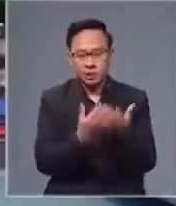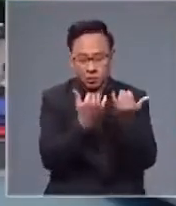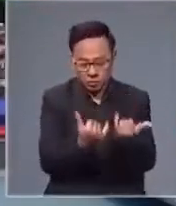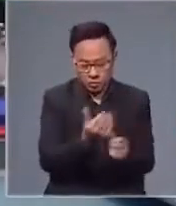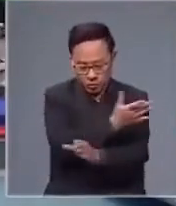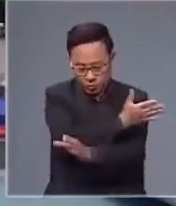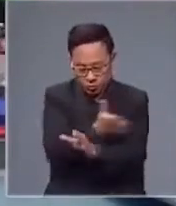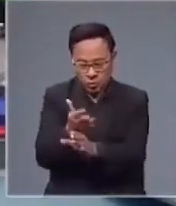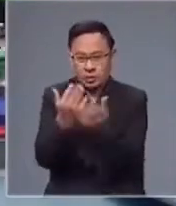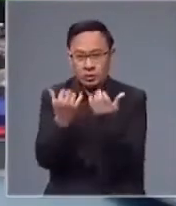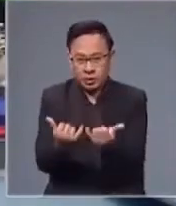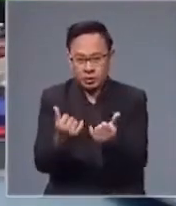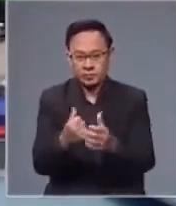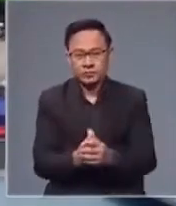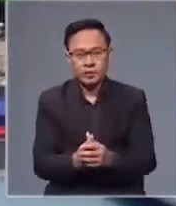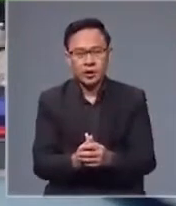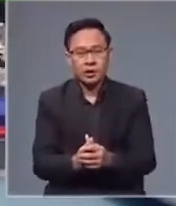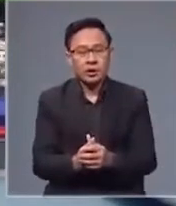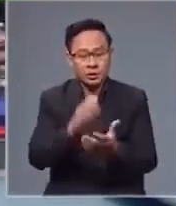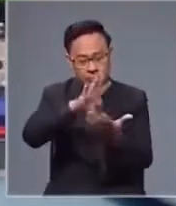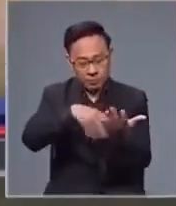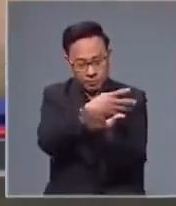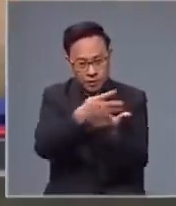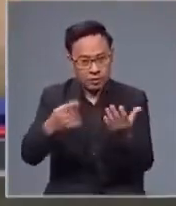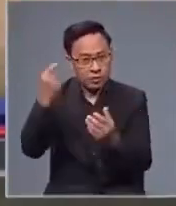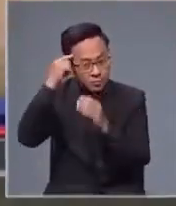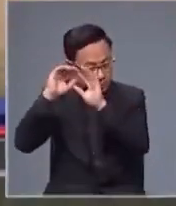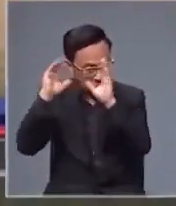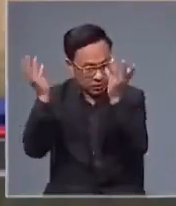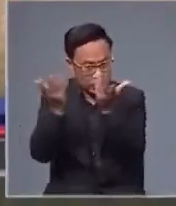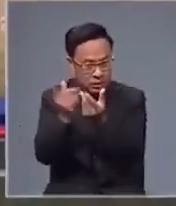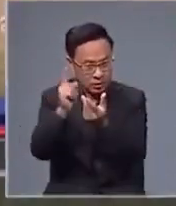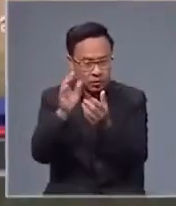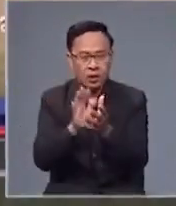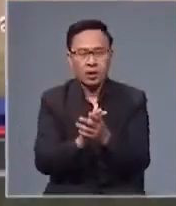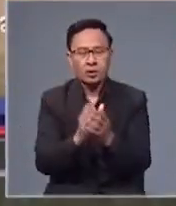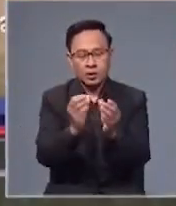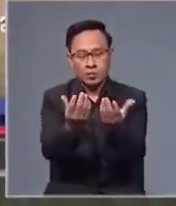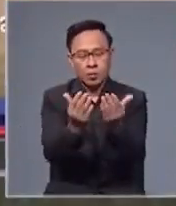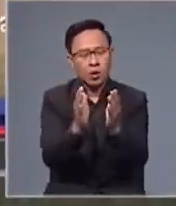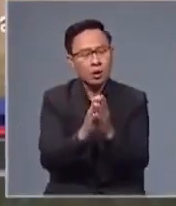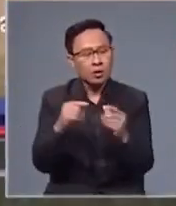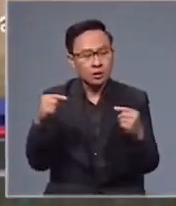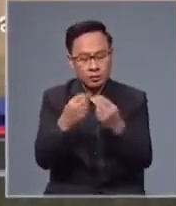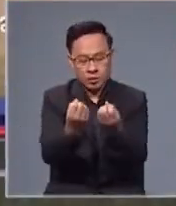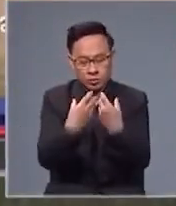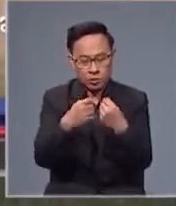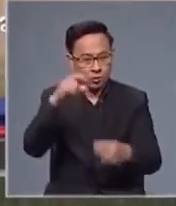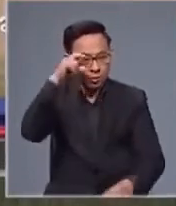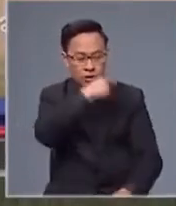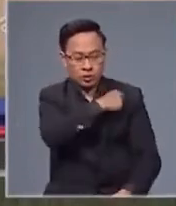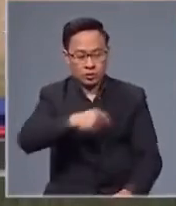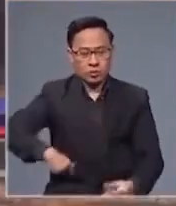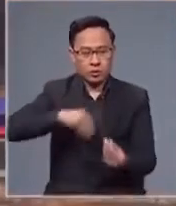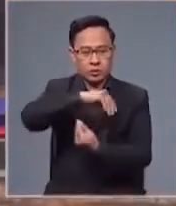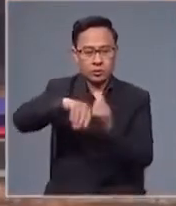าถึงปัจจุบันภายใต้แนวคิดตามศาสตร์ของพระราชาในเรื่องปรัชญาเศรษฐกิจพอเพียง